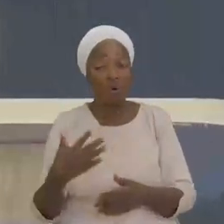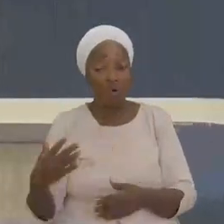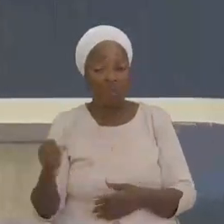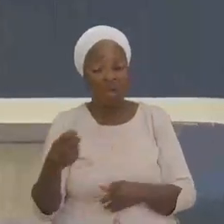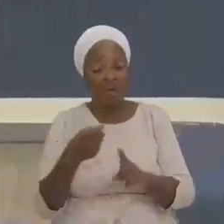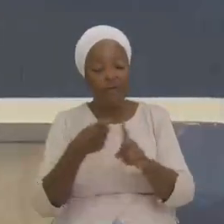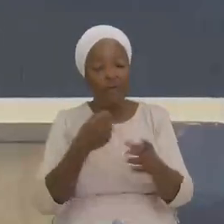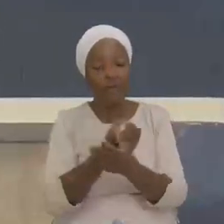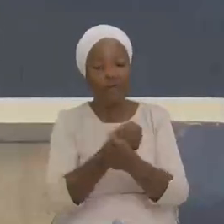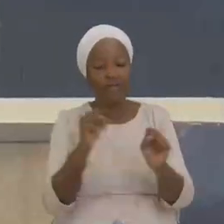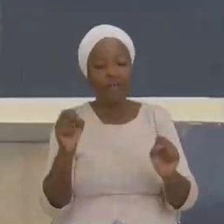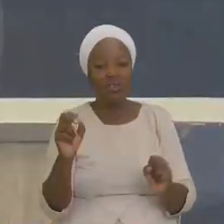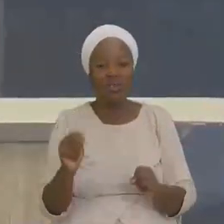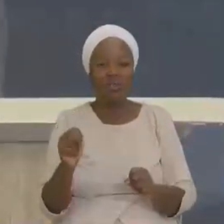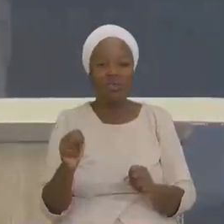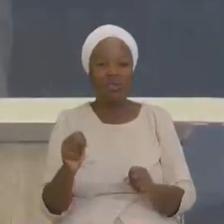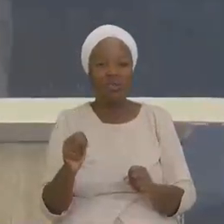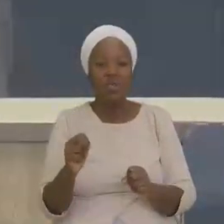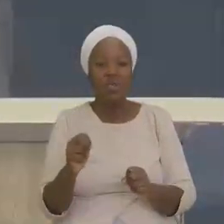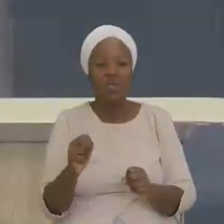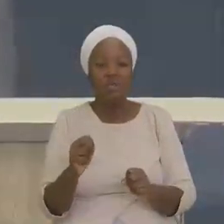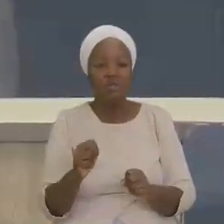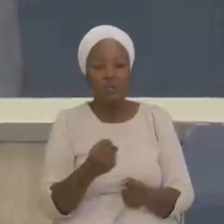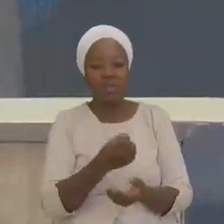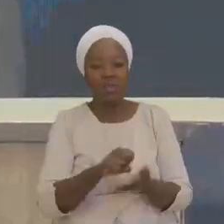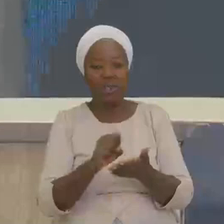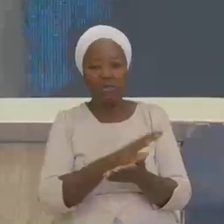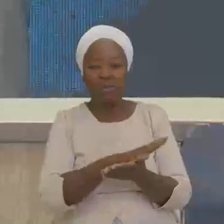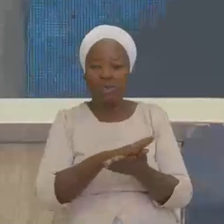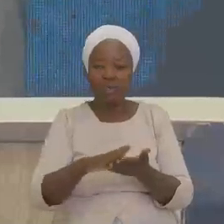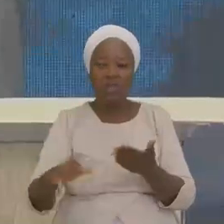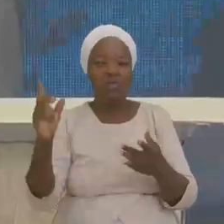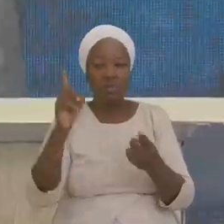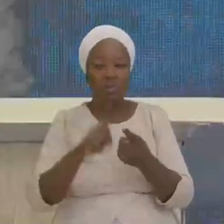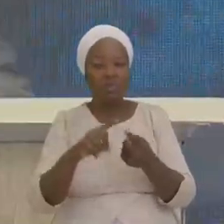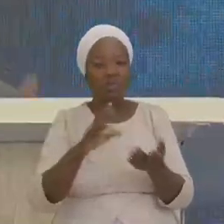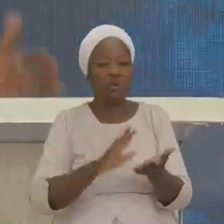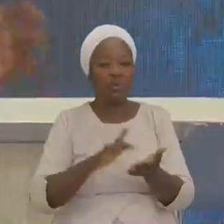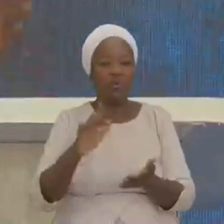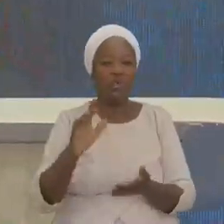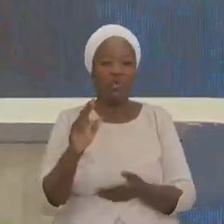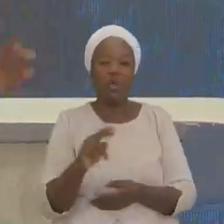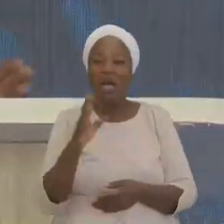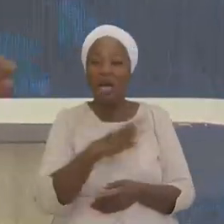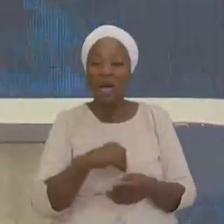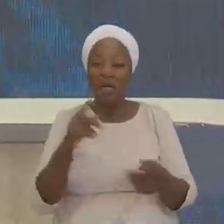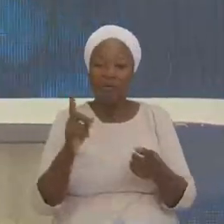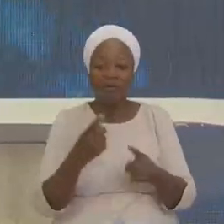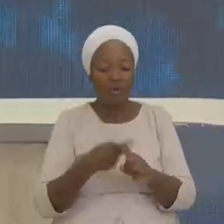Il vous enseignera toutes choses, du salut, de la justification, jusqu'à